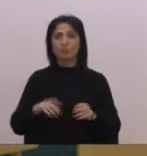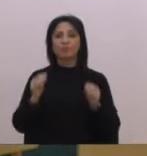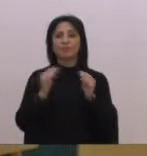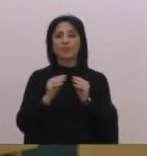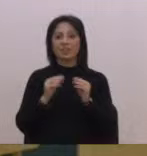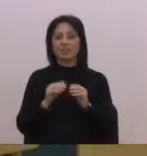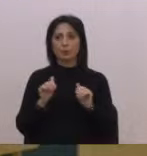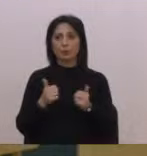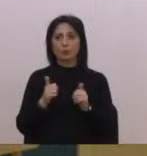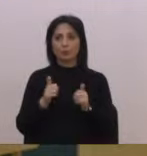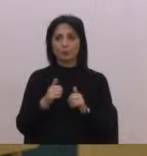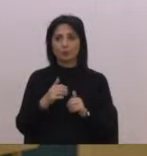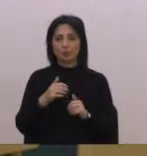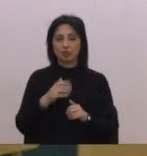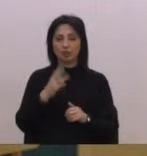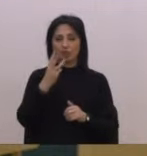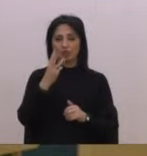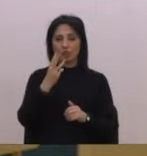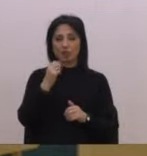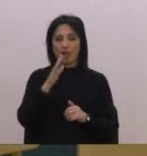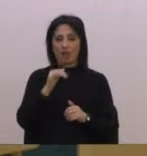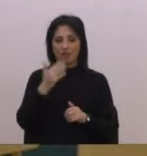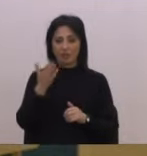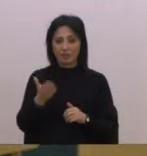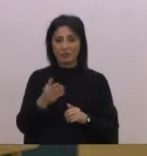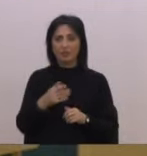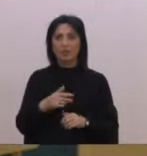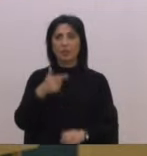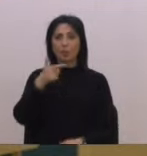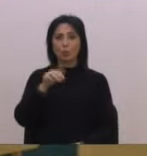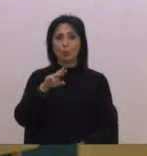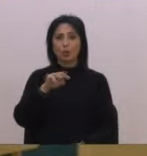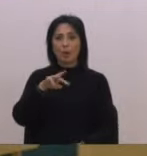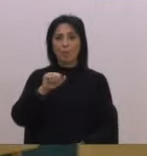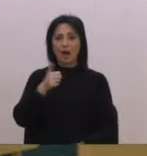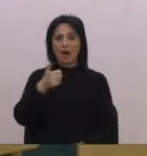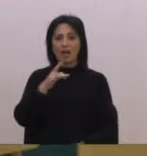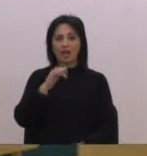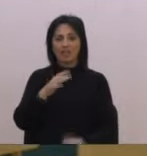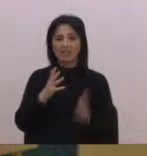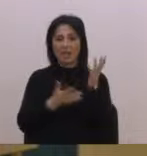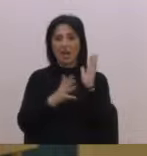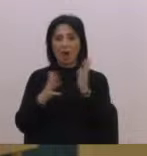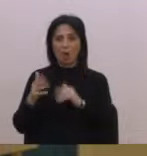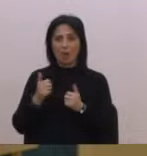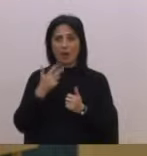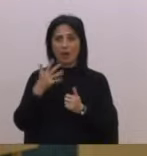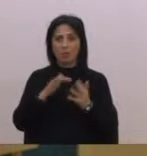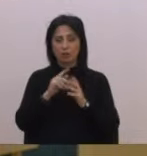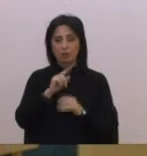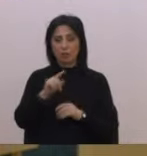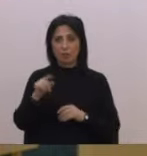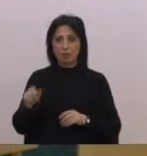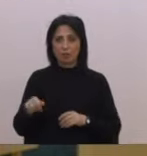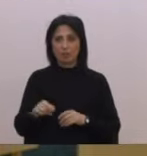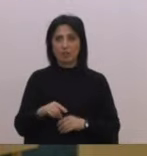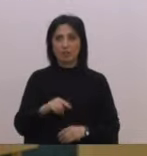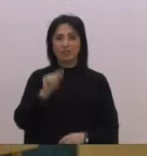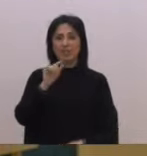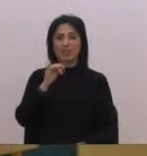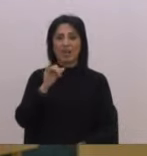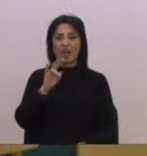როგორც ფშავის ხეობაში, ისევე როგორც გუდამაყრის ხეობის გამოდენიმე სოფელში,